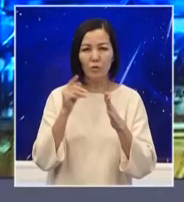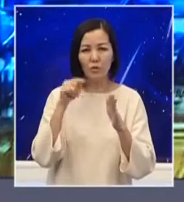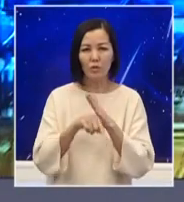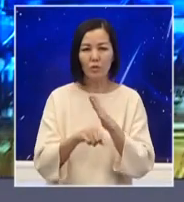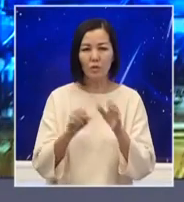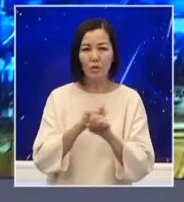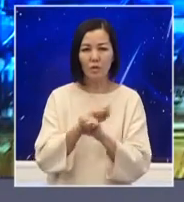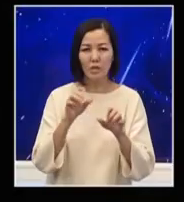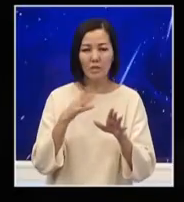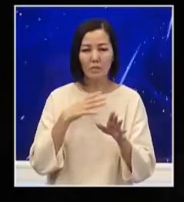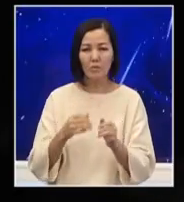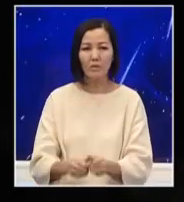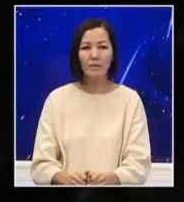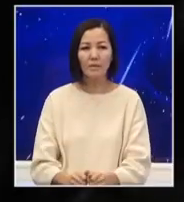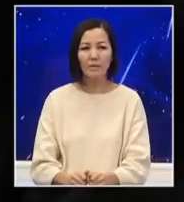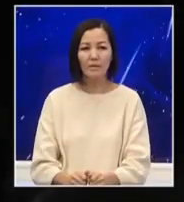болған.